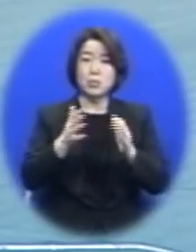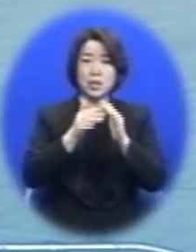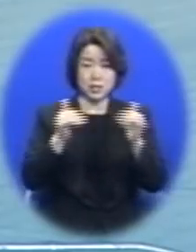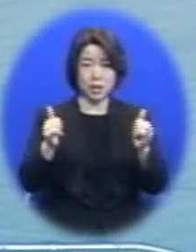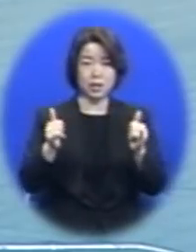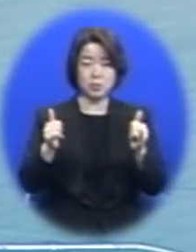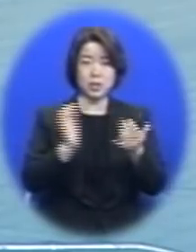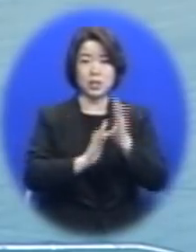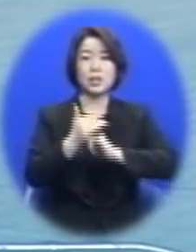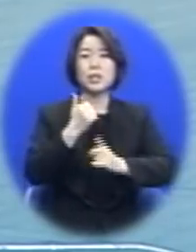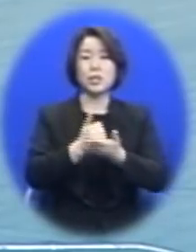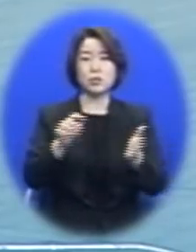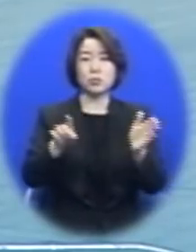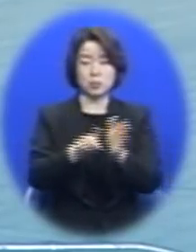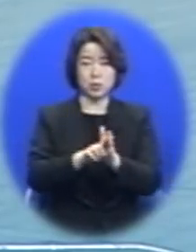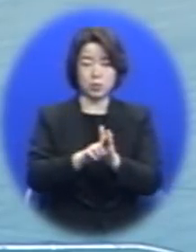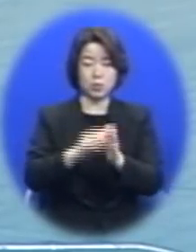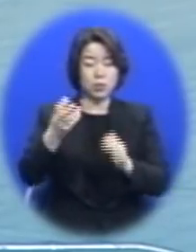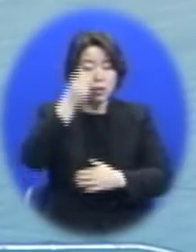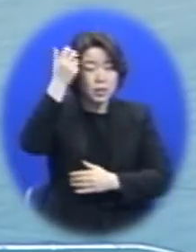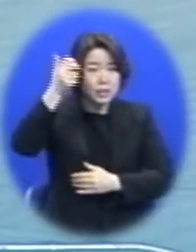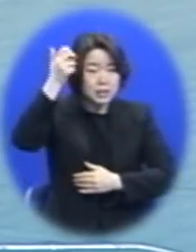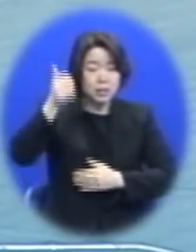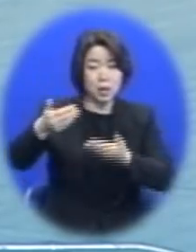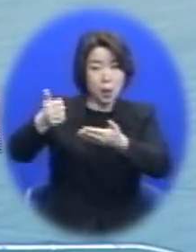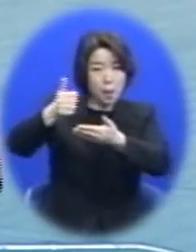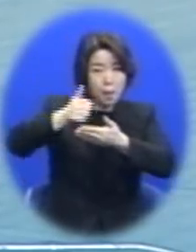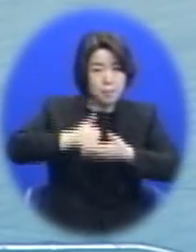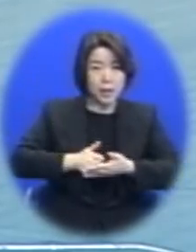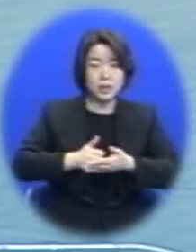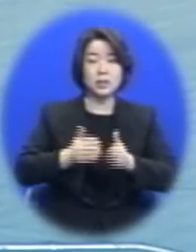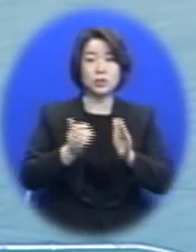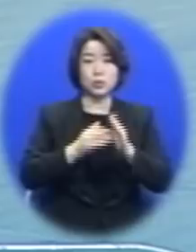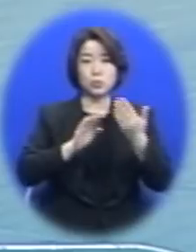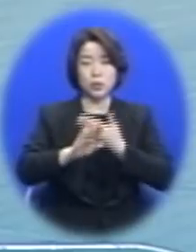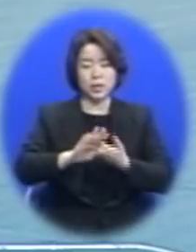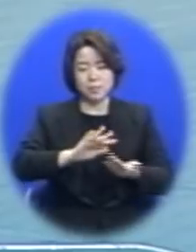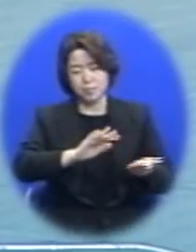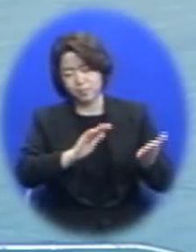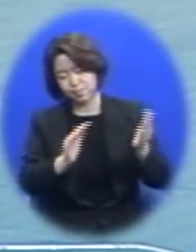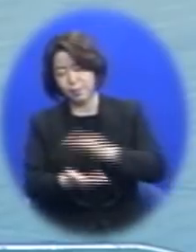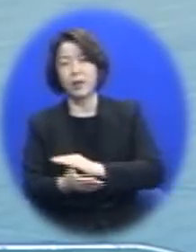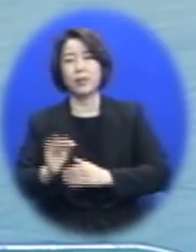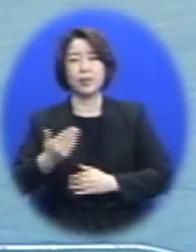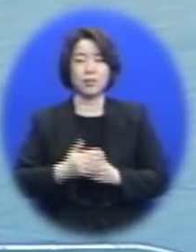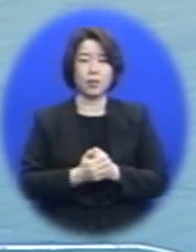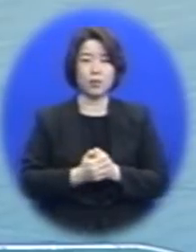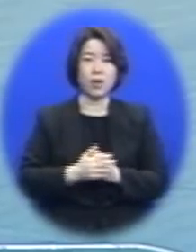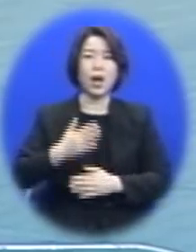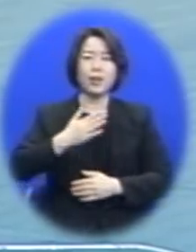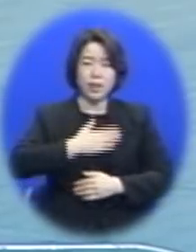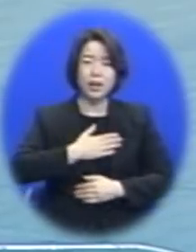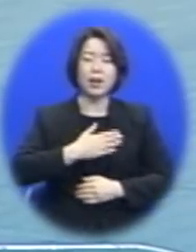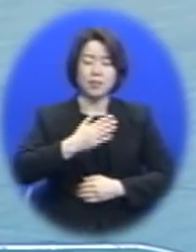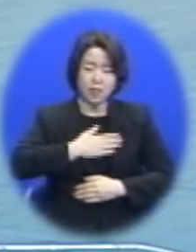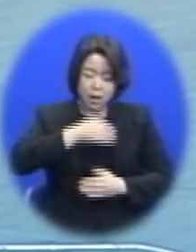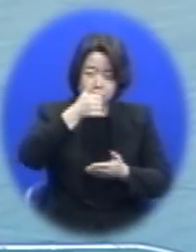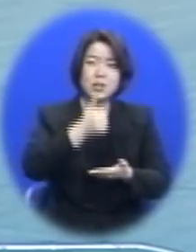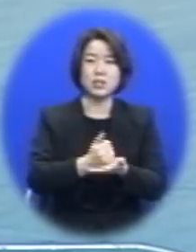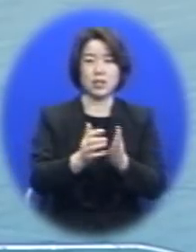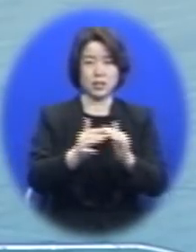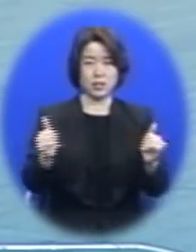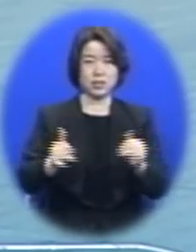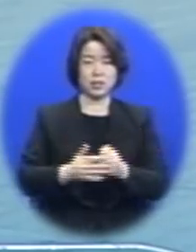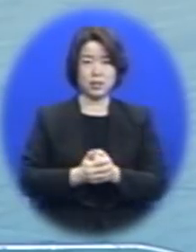예수님을 믿고 성령을 받고 나면 그냥 꽂고 하시는 겁니다 내가 내가 죄인 이어 내가 줘야